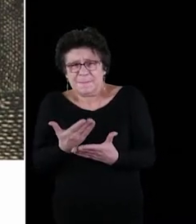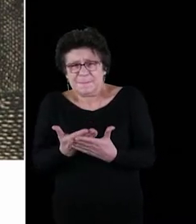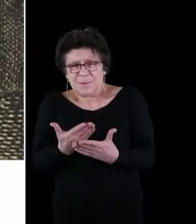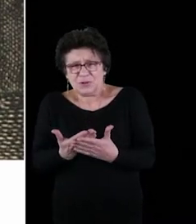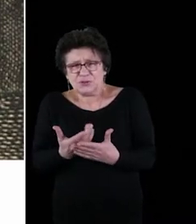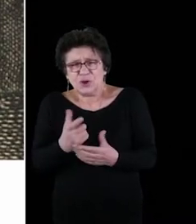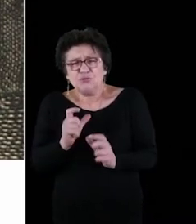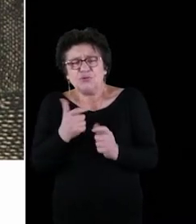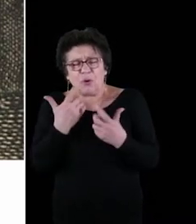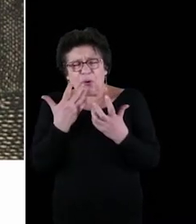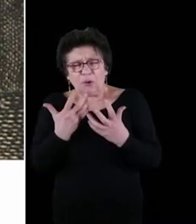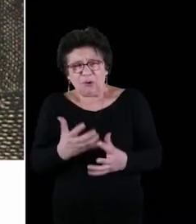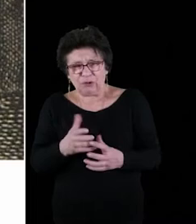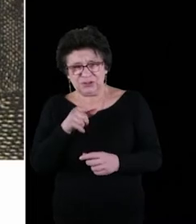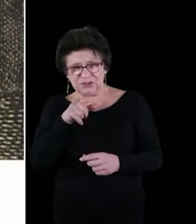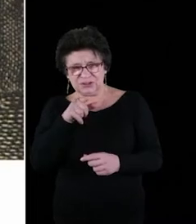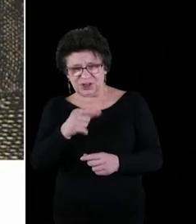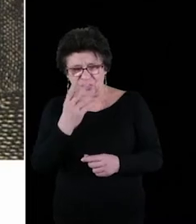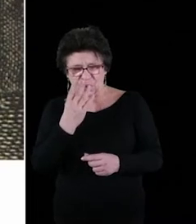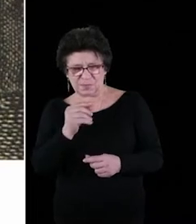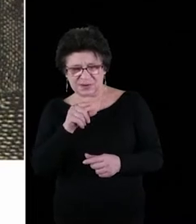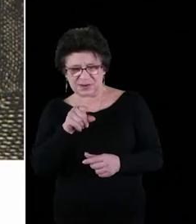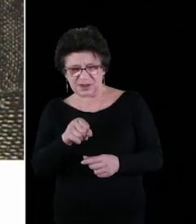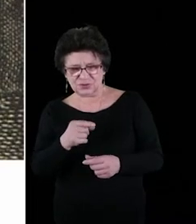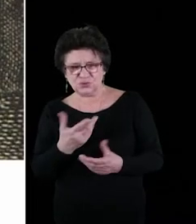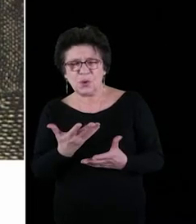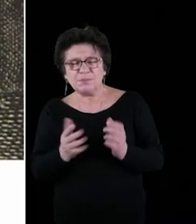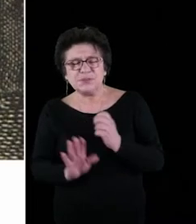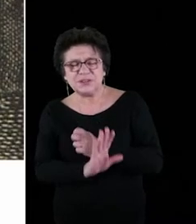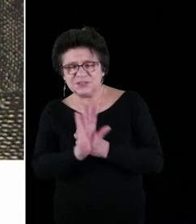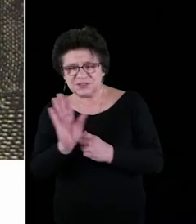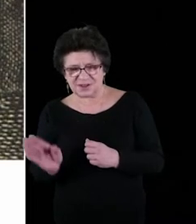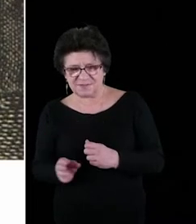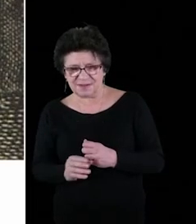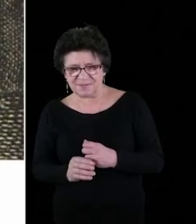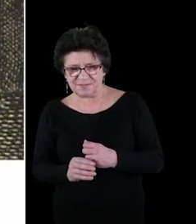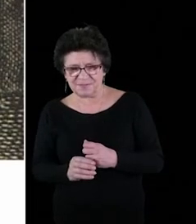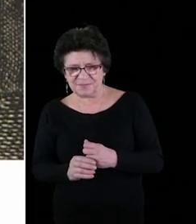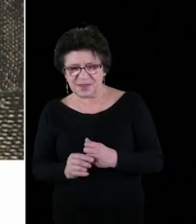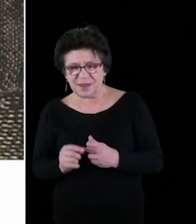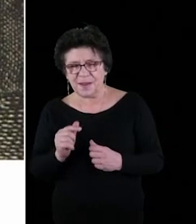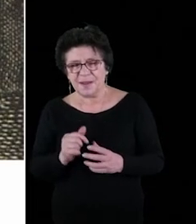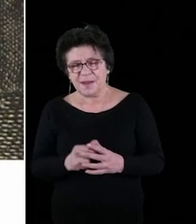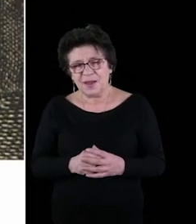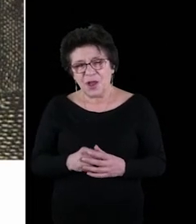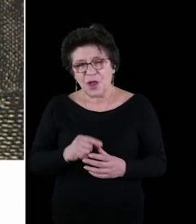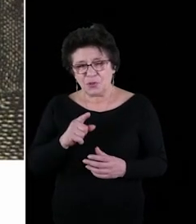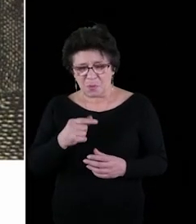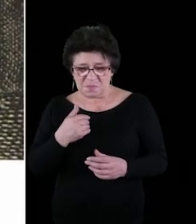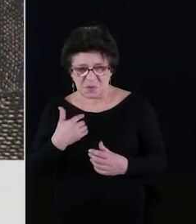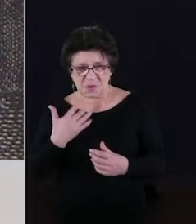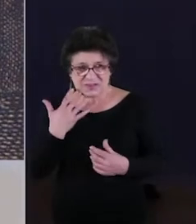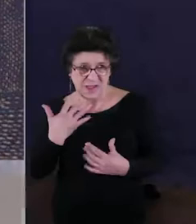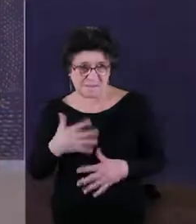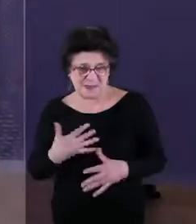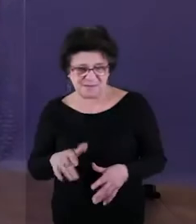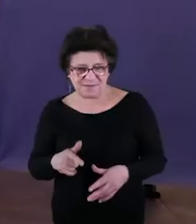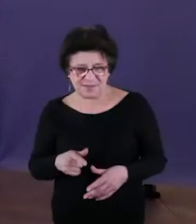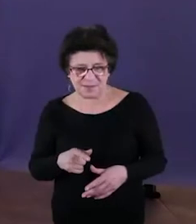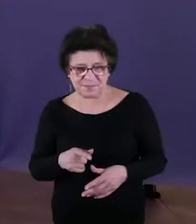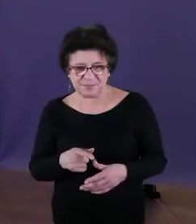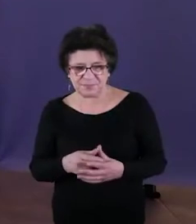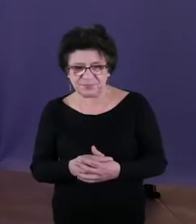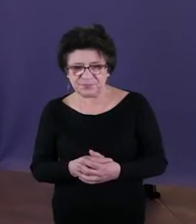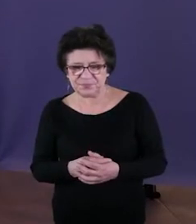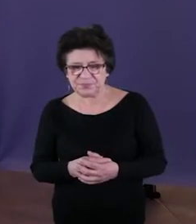ta Rycina przedstawia gdzieś to później w książce umieściłam bo to było dosyć zabawne w tym skąd ten